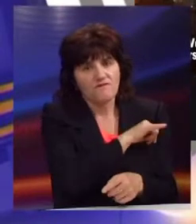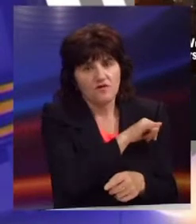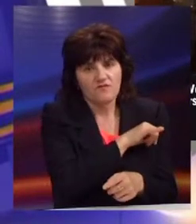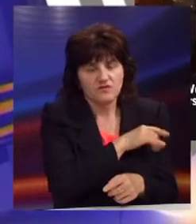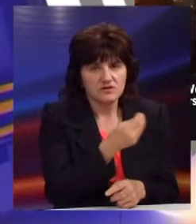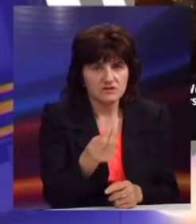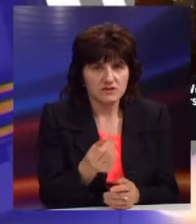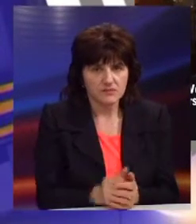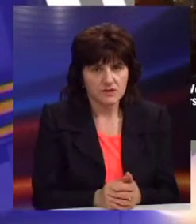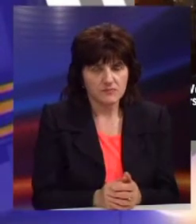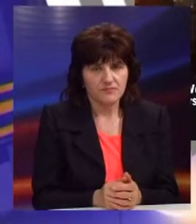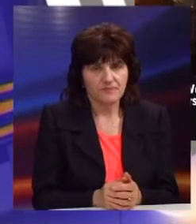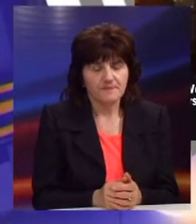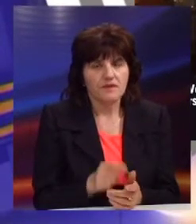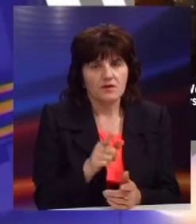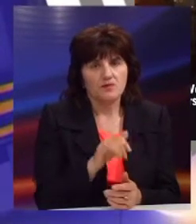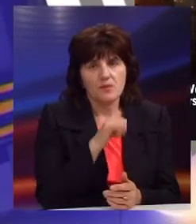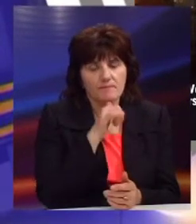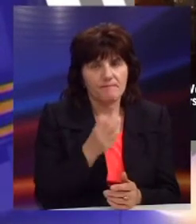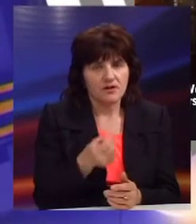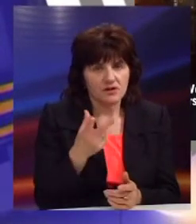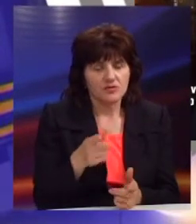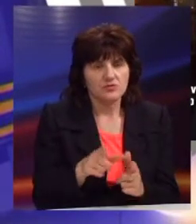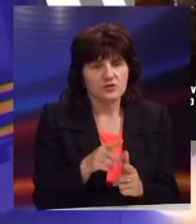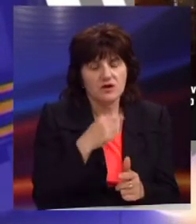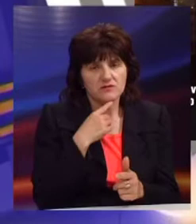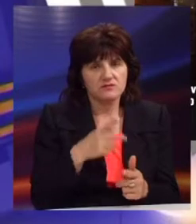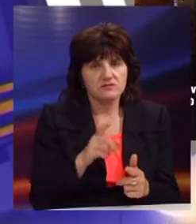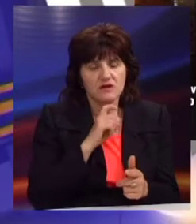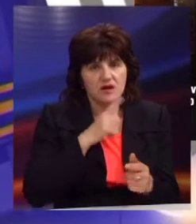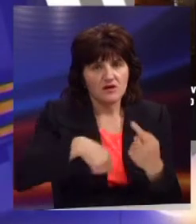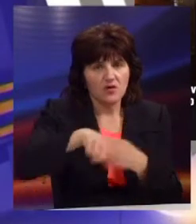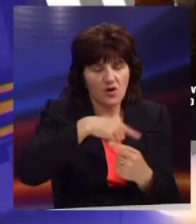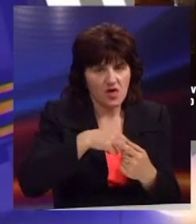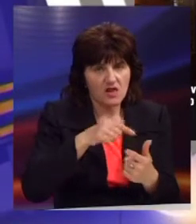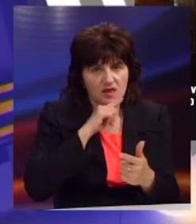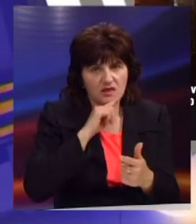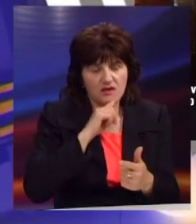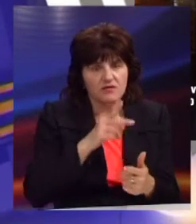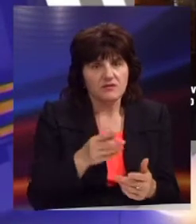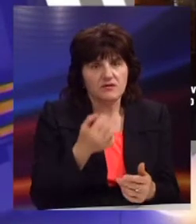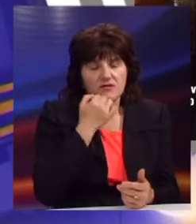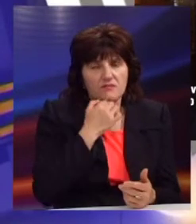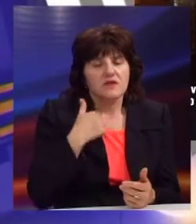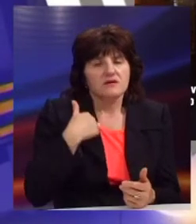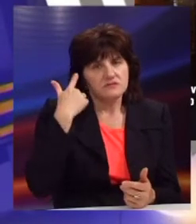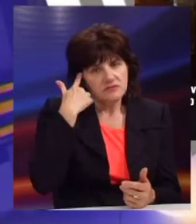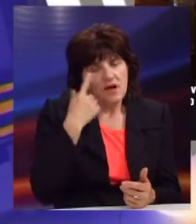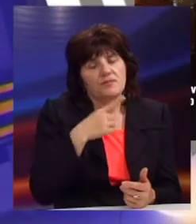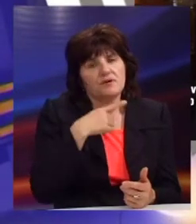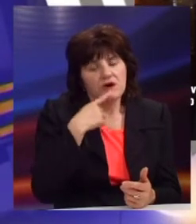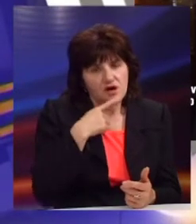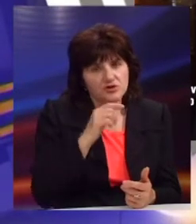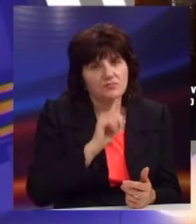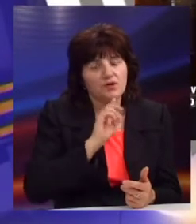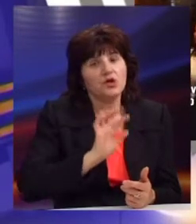Szerbiában. Ez természetesen a magyar vállalkozásoknak a töredékét képviseli, de tudok mondani egy másik